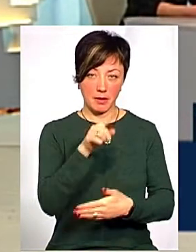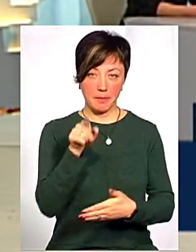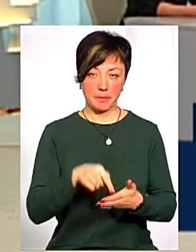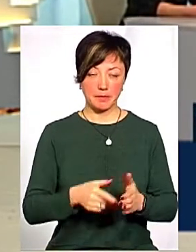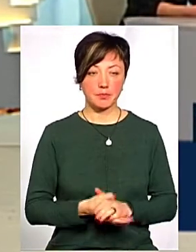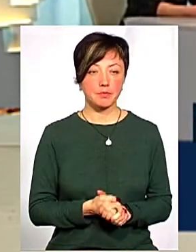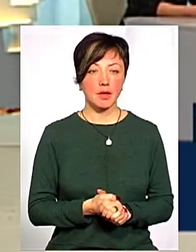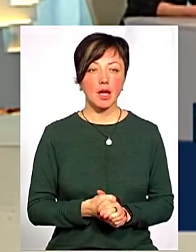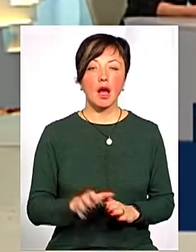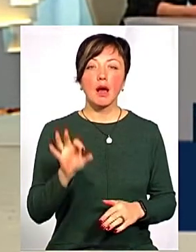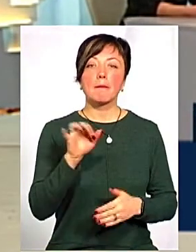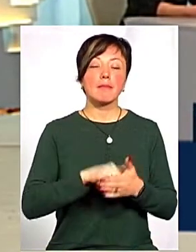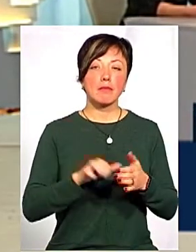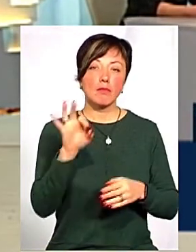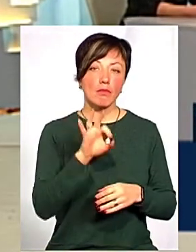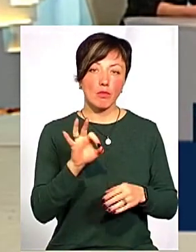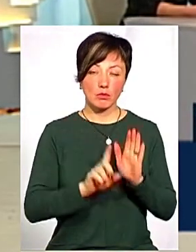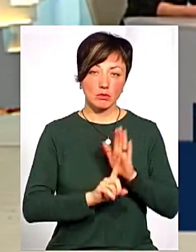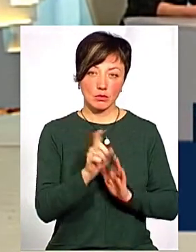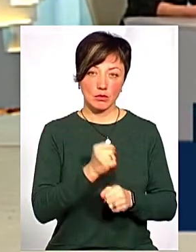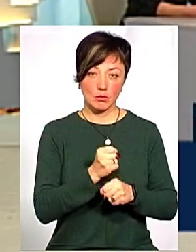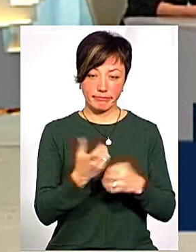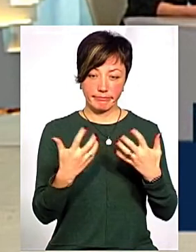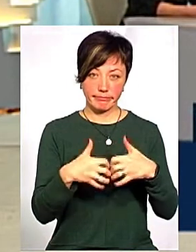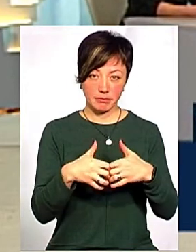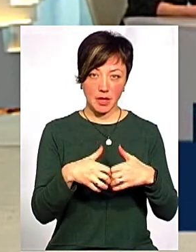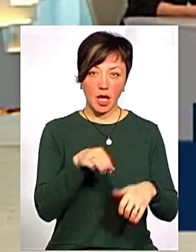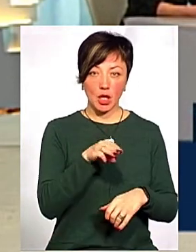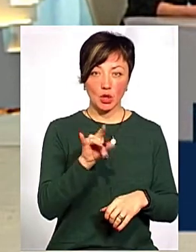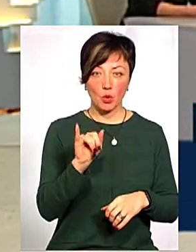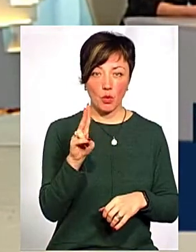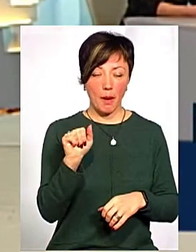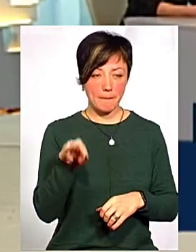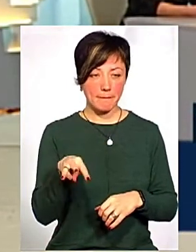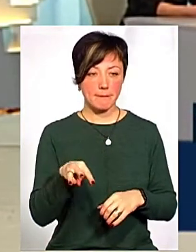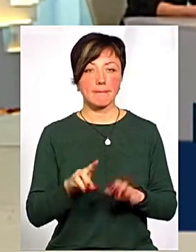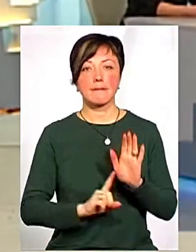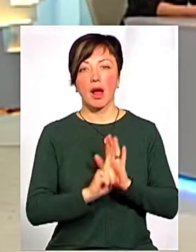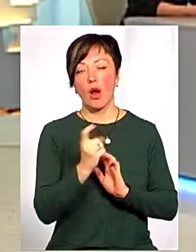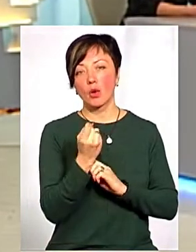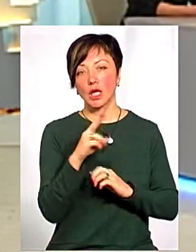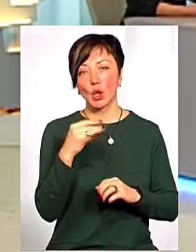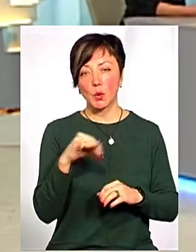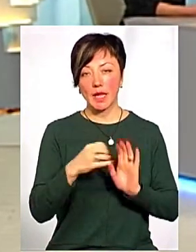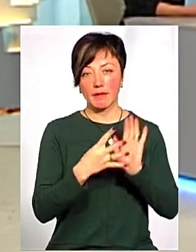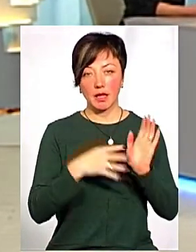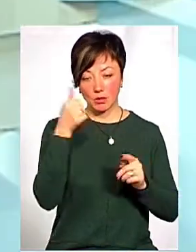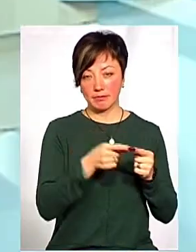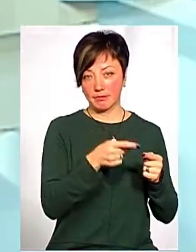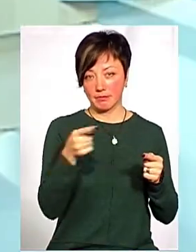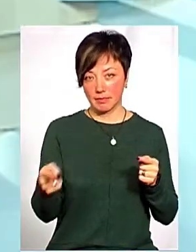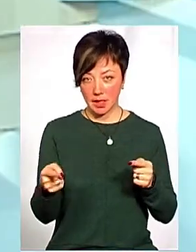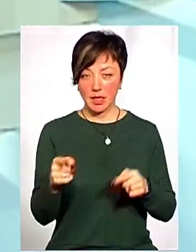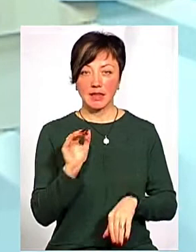з приводу того, коли розпочав свою роботу прилад рукам, це з 11 лютого 2019 року. За цей період